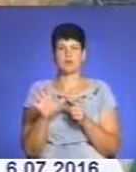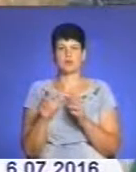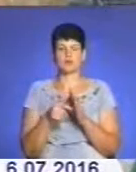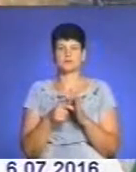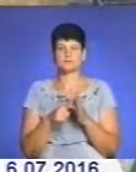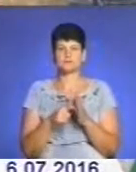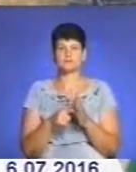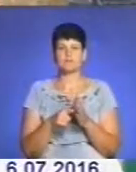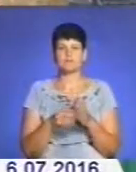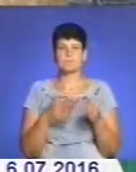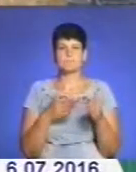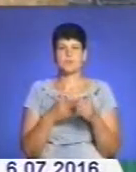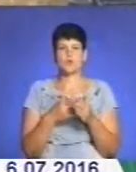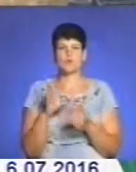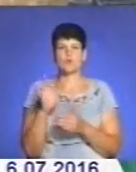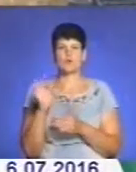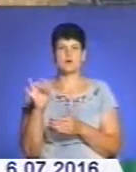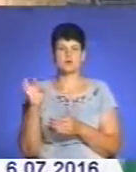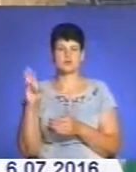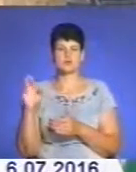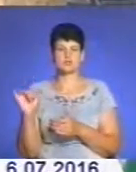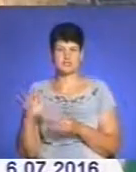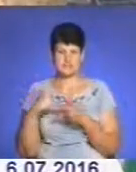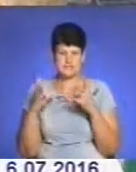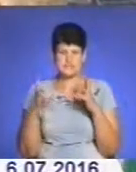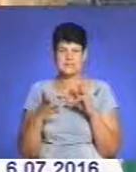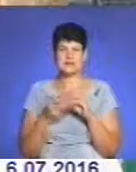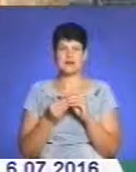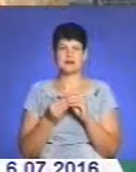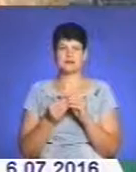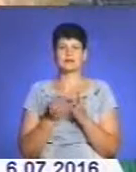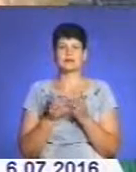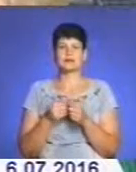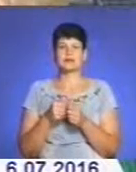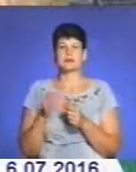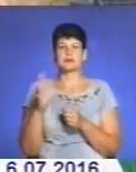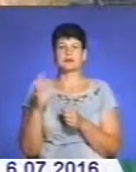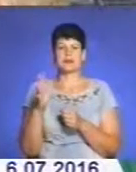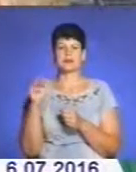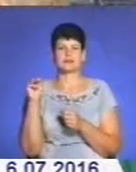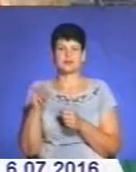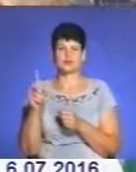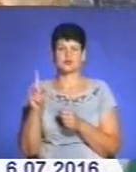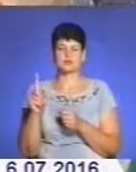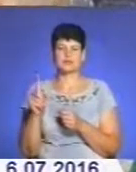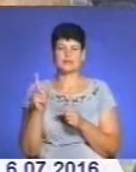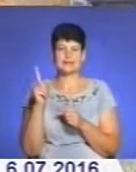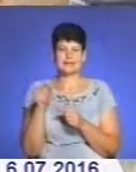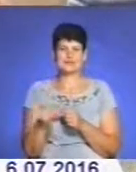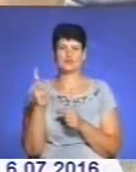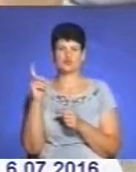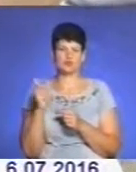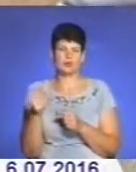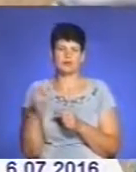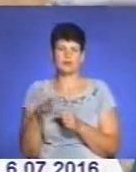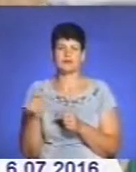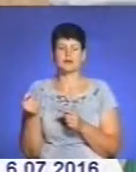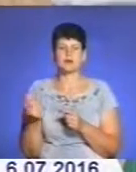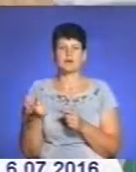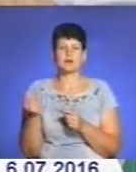блок борщів, загальна кількість землі тут, яка в обробітку, 5111 гектарів, із них 1100 гектарів озимої пшениці,